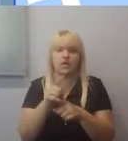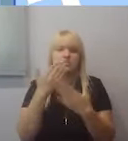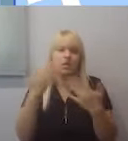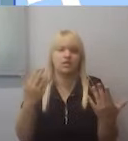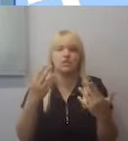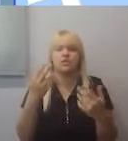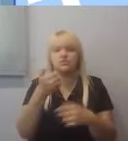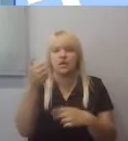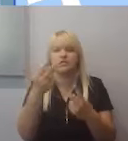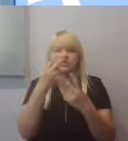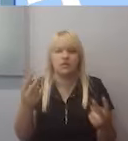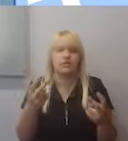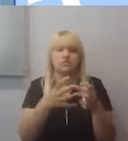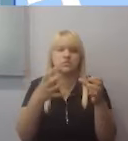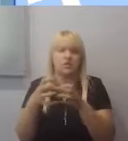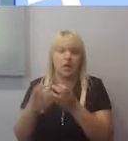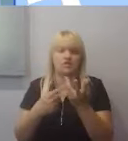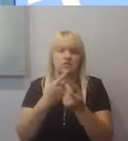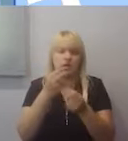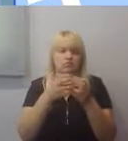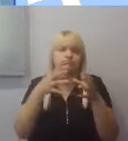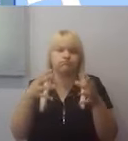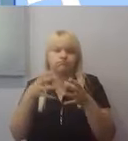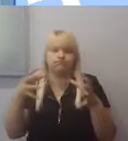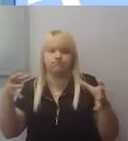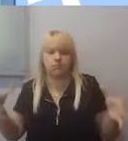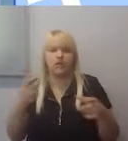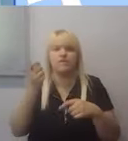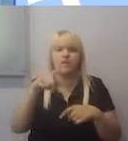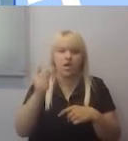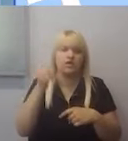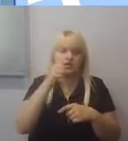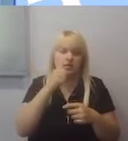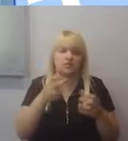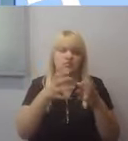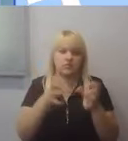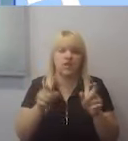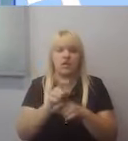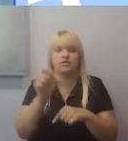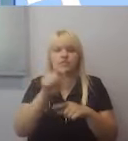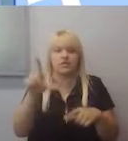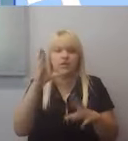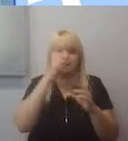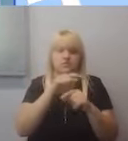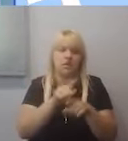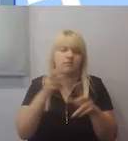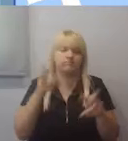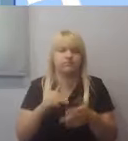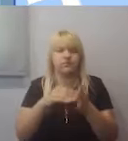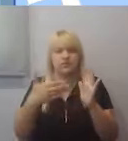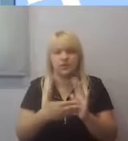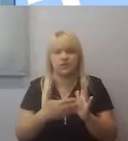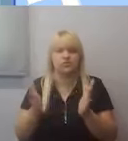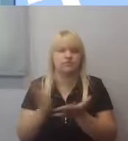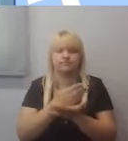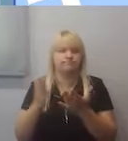brigāžu skaitu jo vairāk brigāžu ir ikdienā jo lielākas mūsu iespējas arī ārkārtas situācijā tikt galā